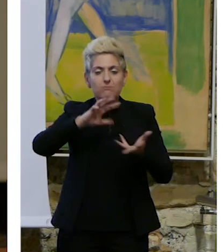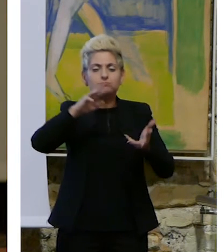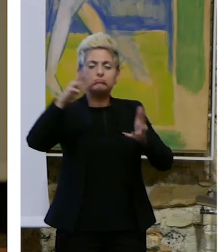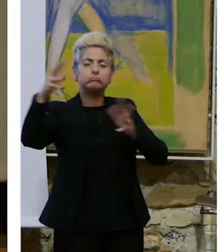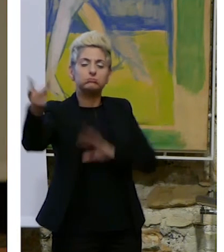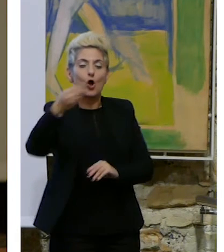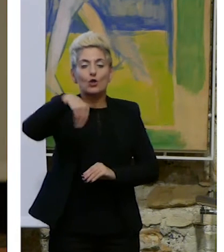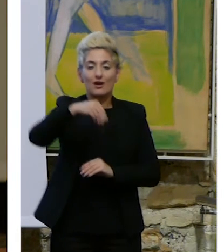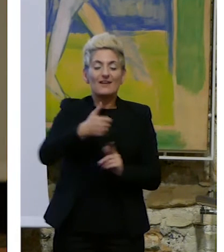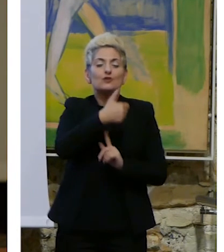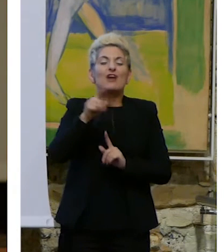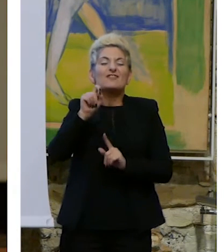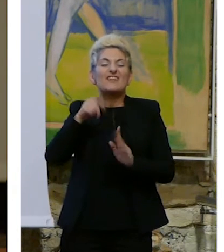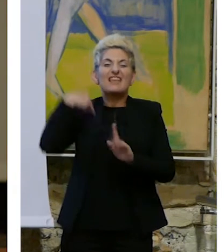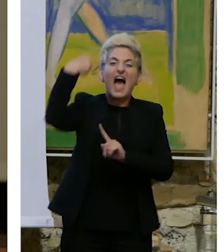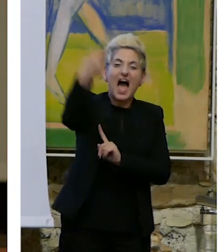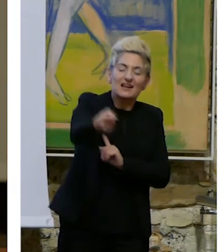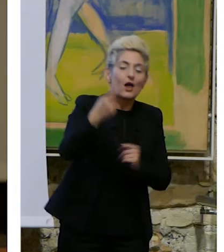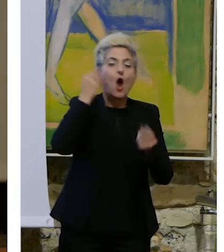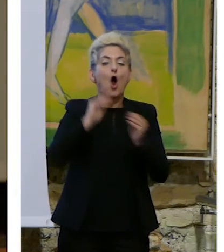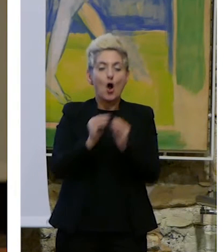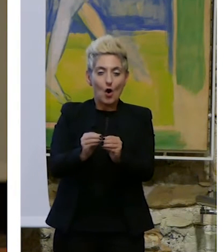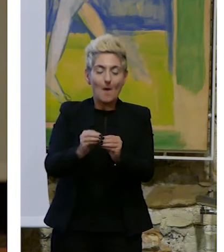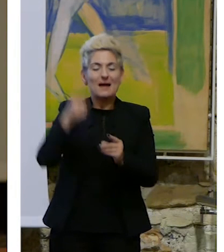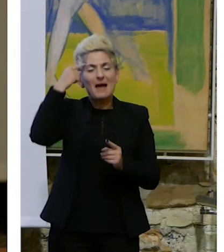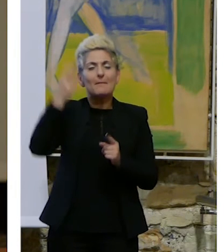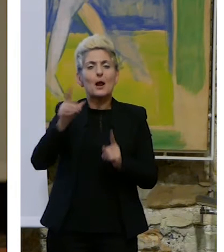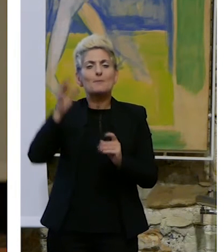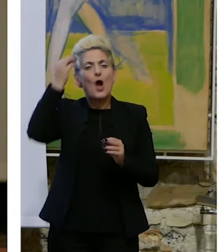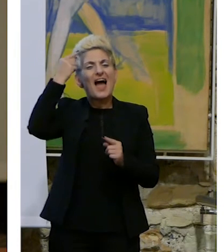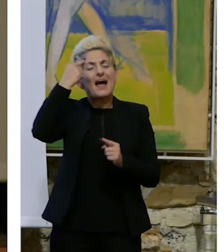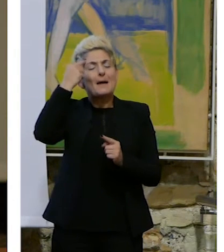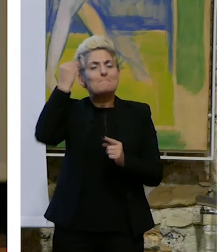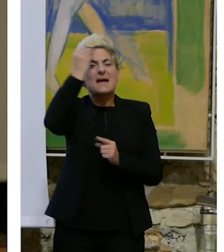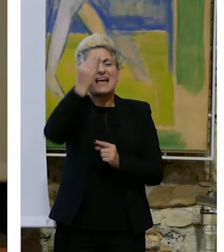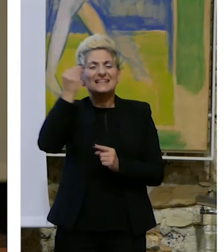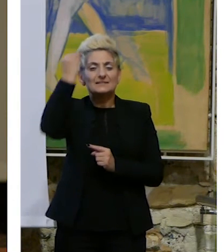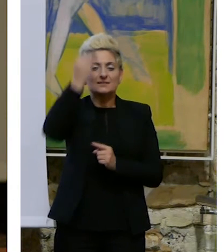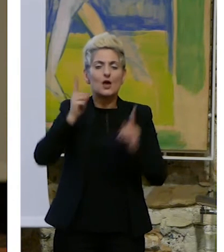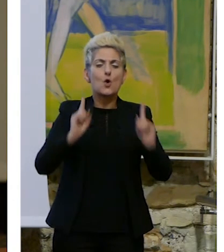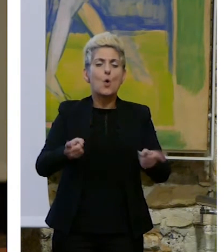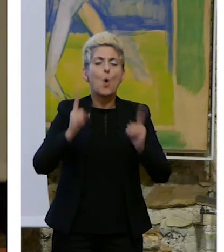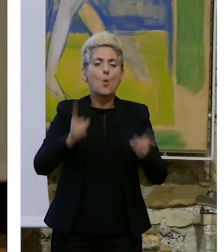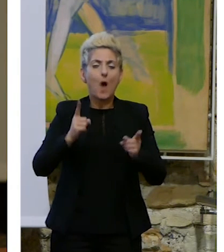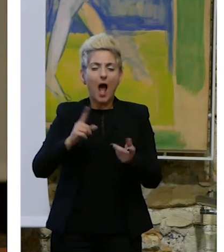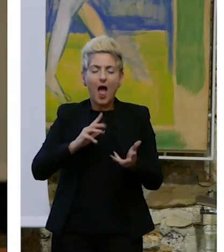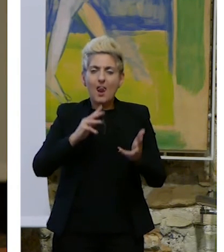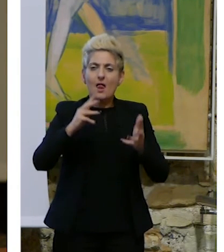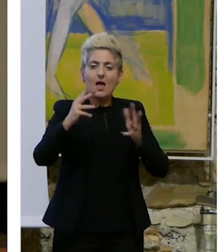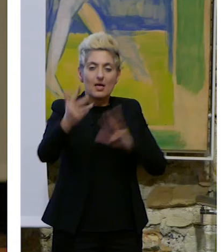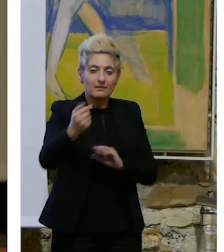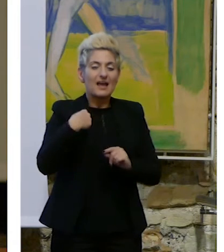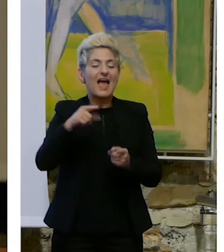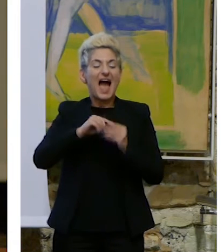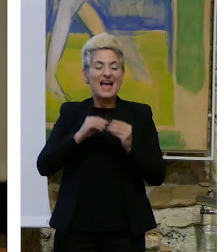con l'evoluzione della tecnologia, ma soprattutto con l'evoluzione del pensiero. E sul lavoro del pensiero, i